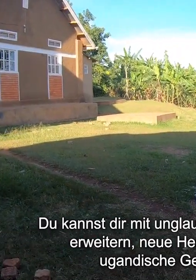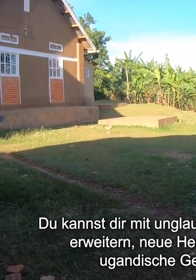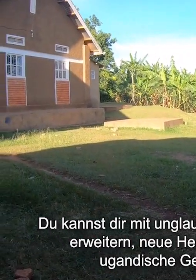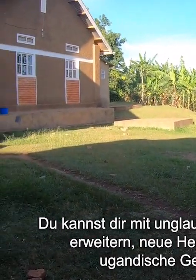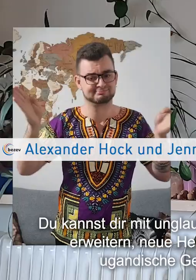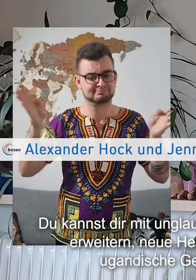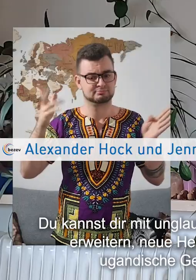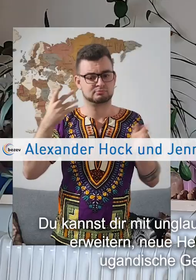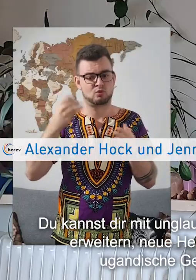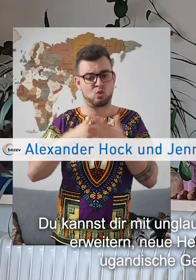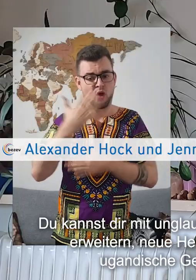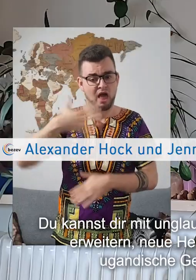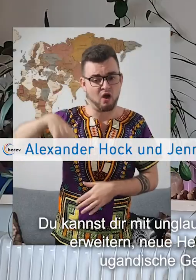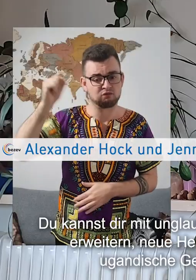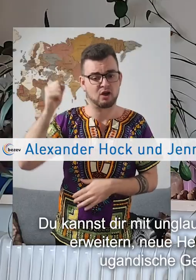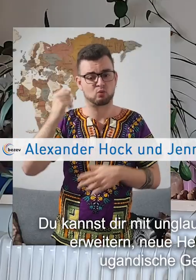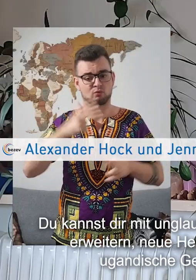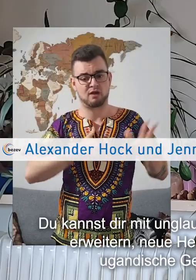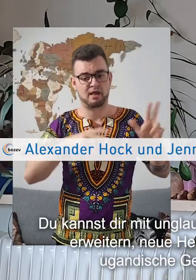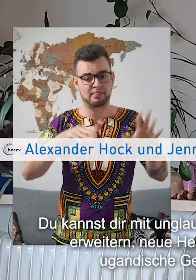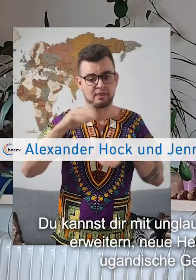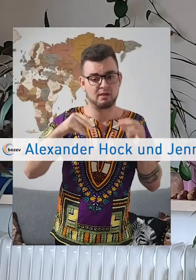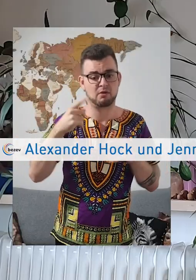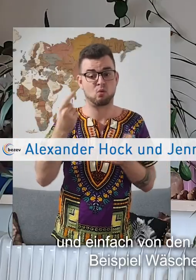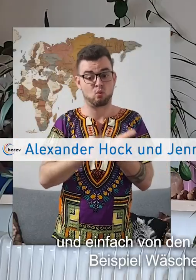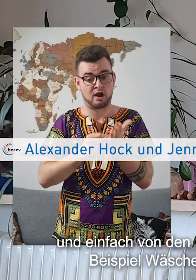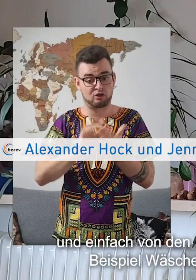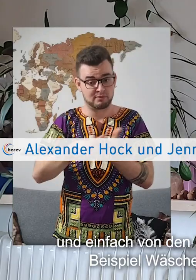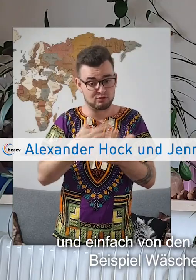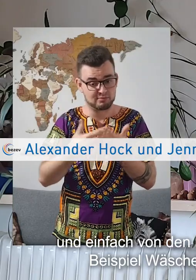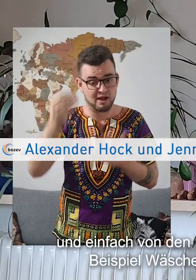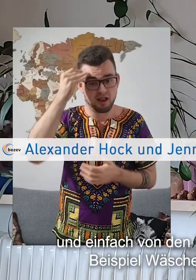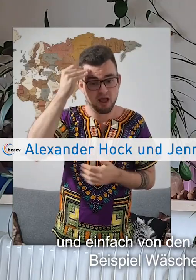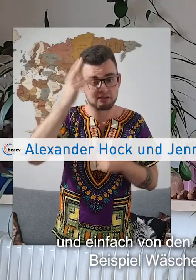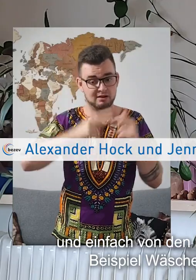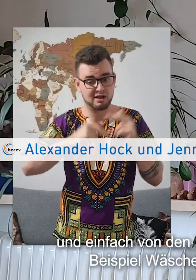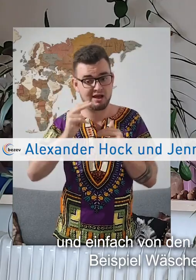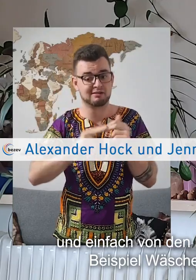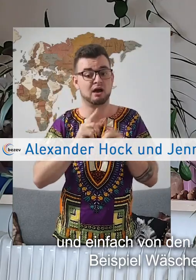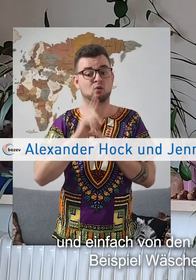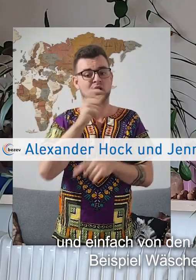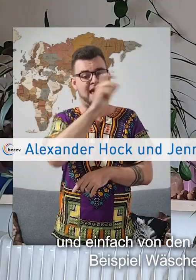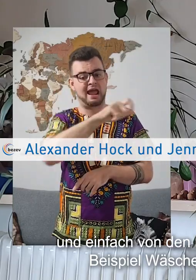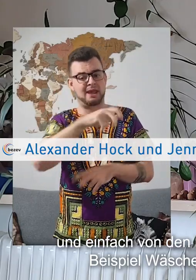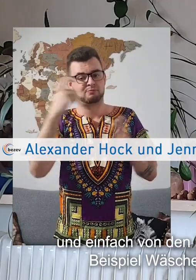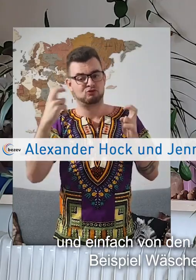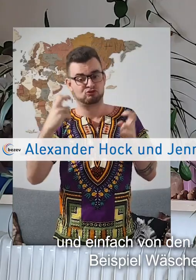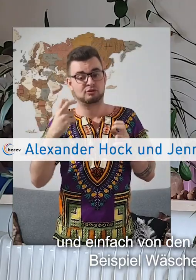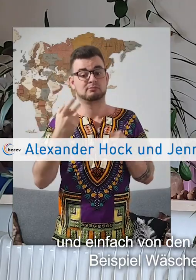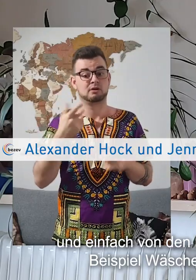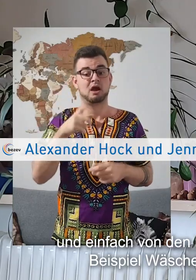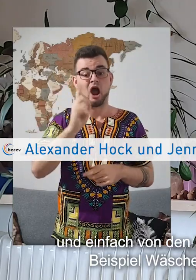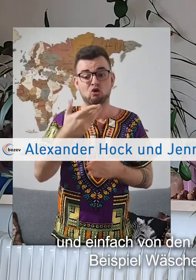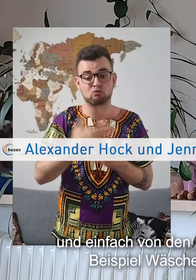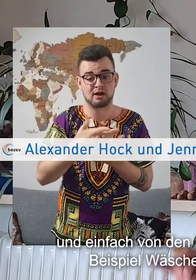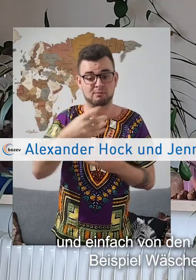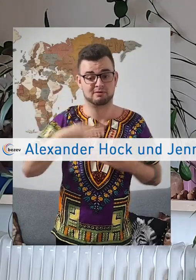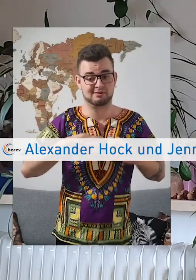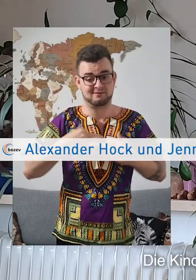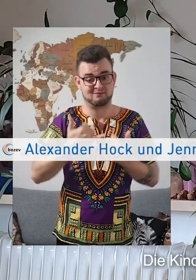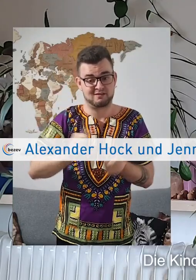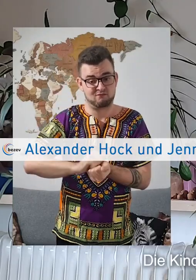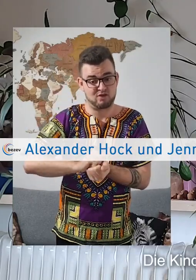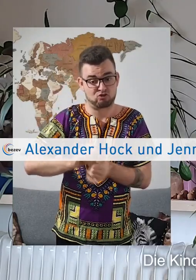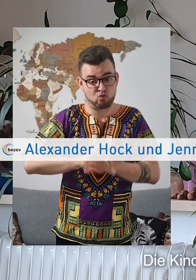wahrnehmen, die uganische Gebärdensprache kennenlernen und einfach von den Einheimischen lernen. Wie man zum Beispiel Wäsche ohne Waschmaschine wäscht.